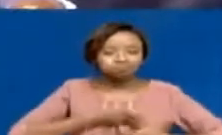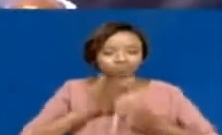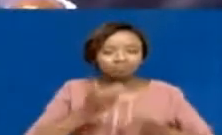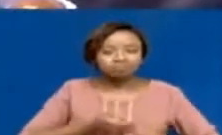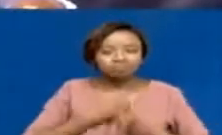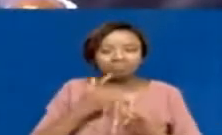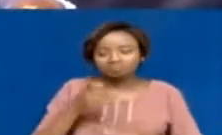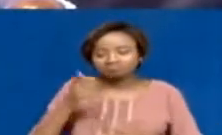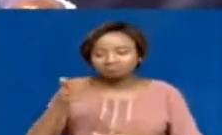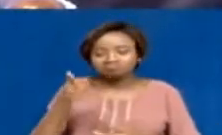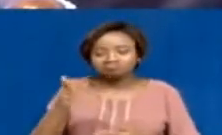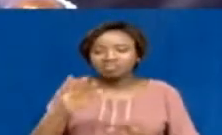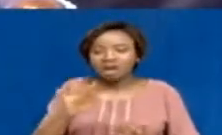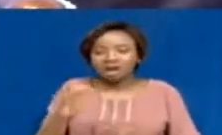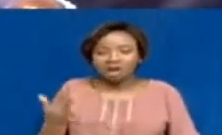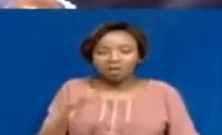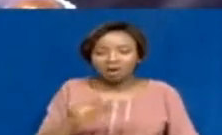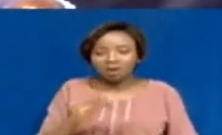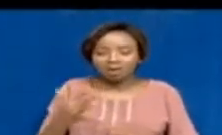mzee